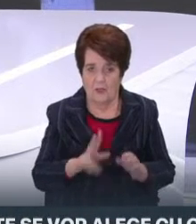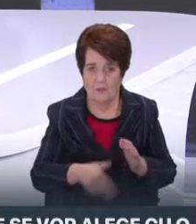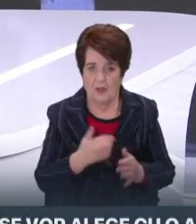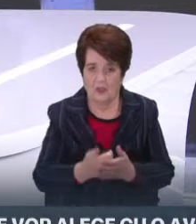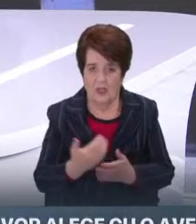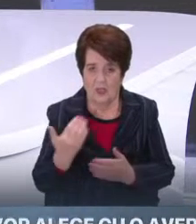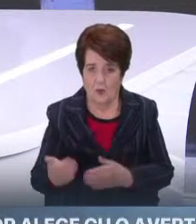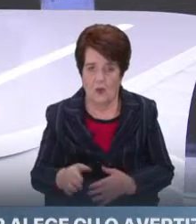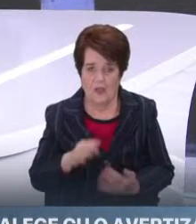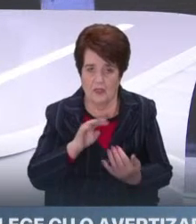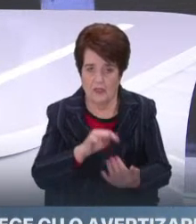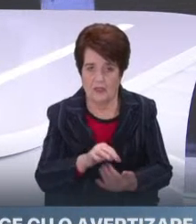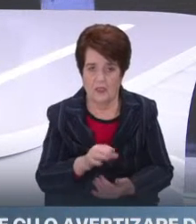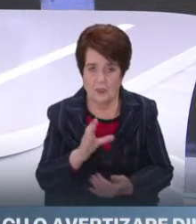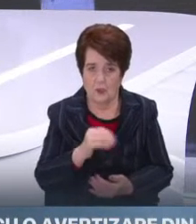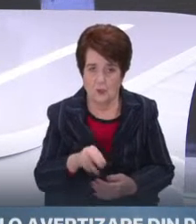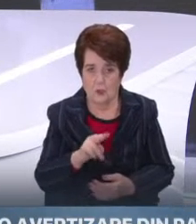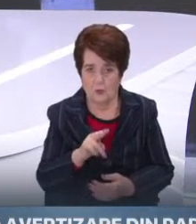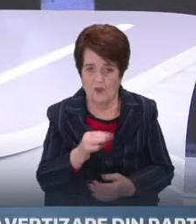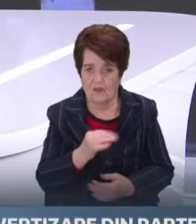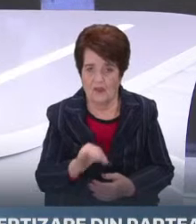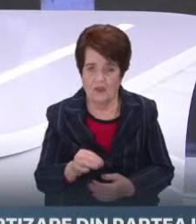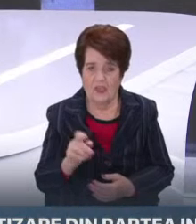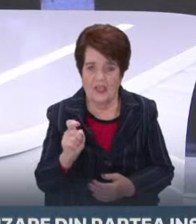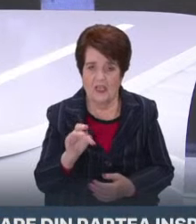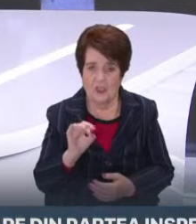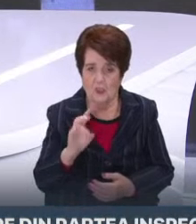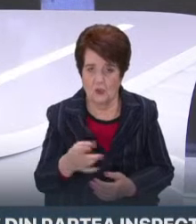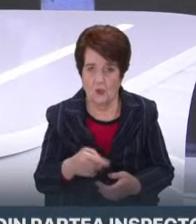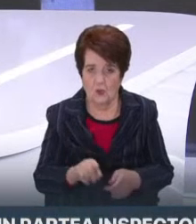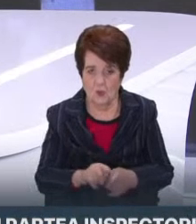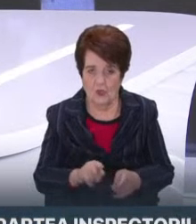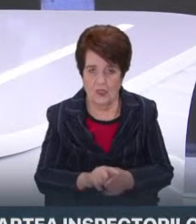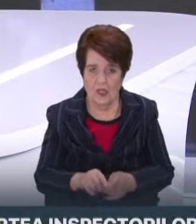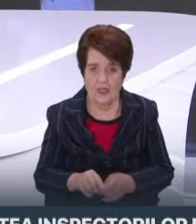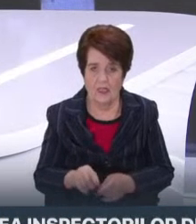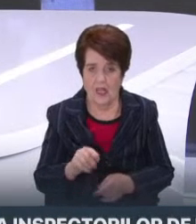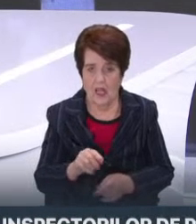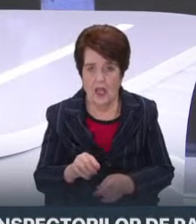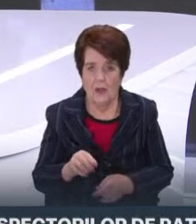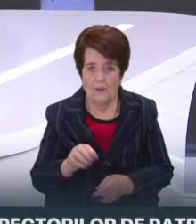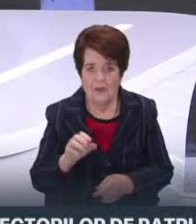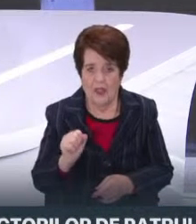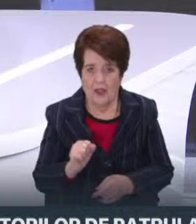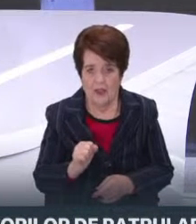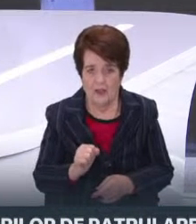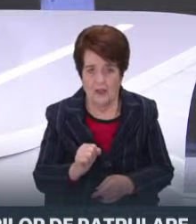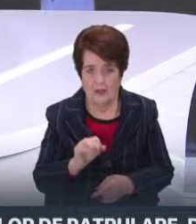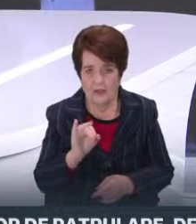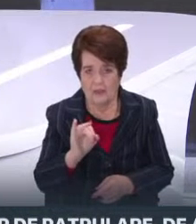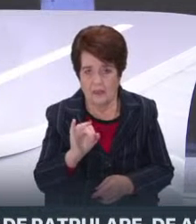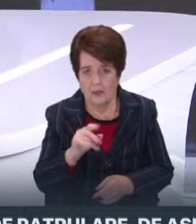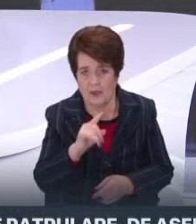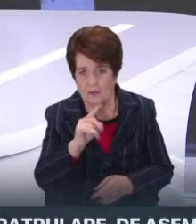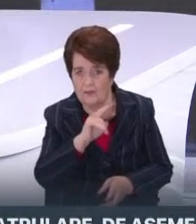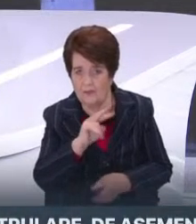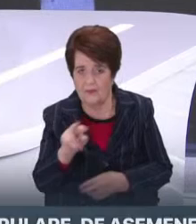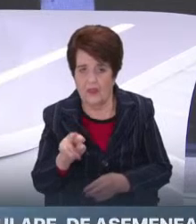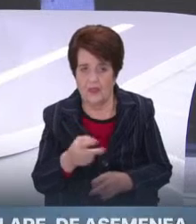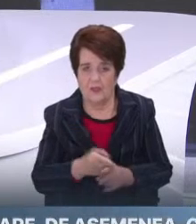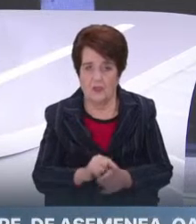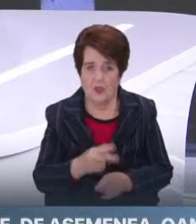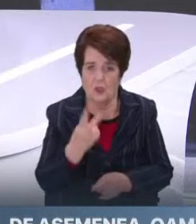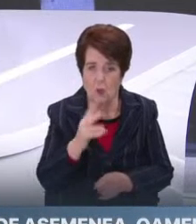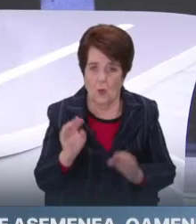lor înaintare în sudul provinciei Herson. Totodată, Agenția Internațională pentru Energie Atomică va inspecta în următoarele zile